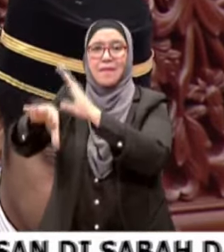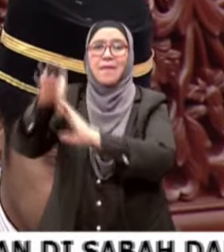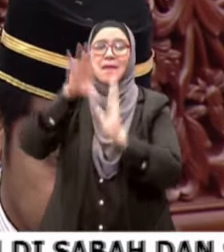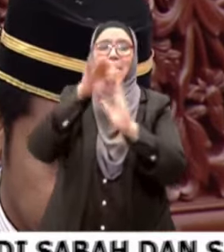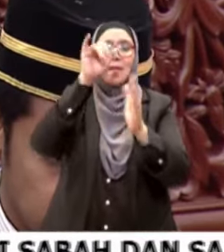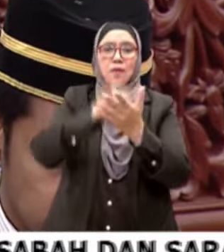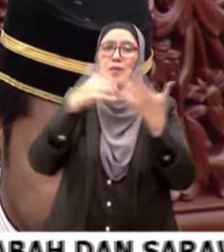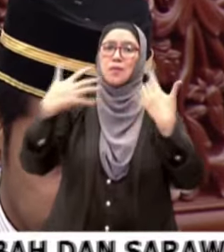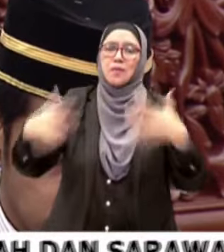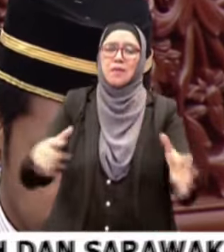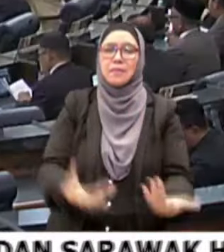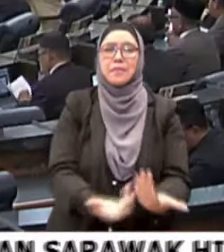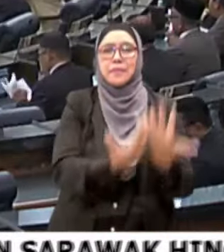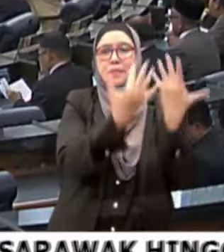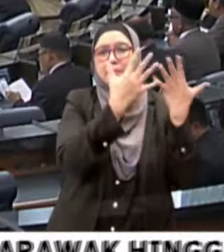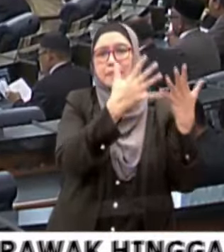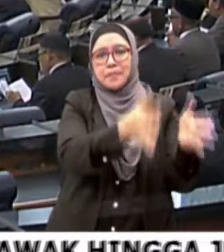yang dibetul